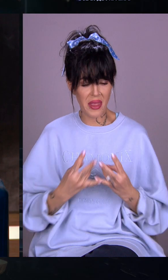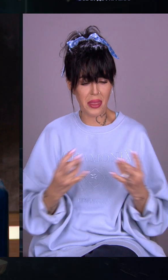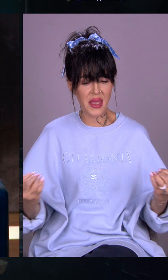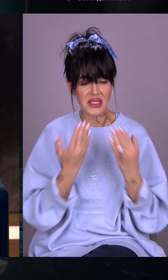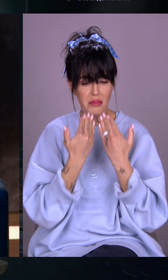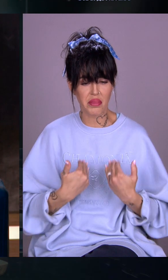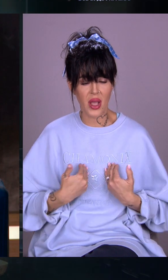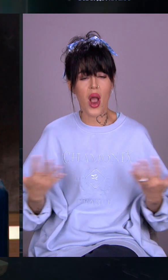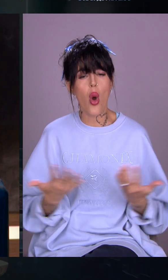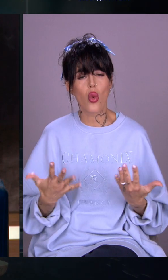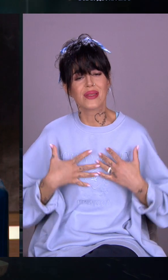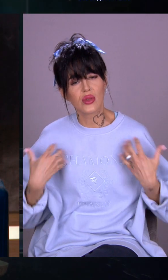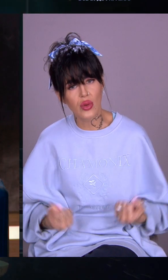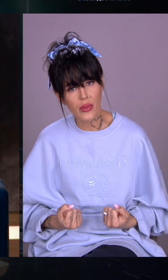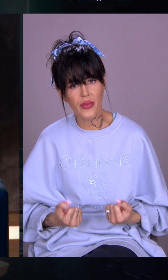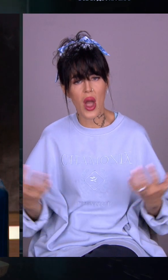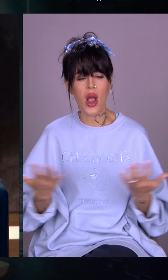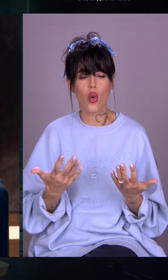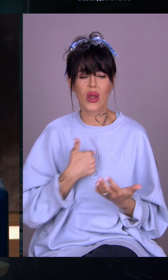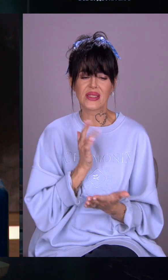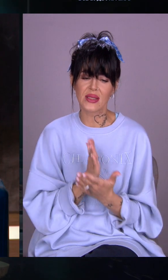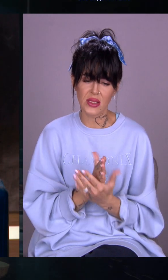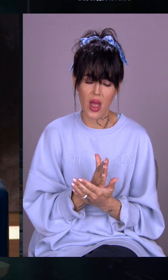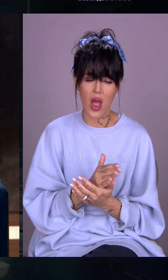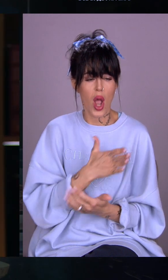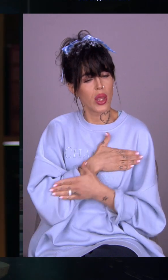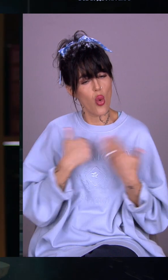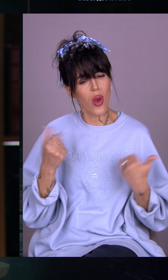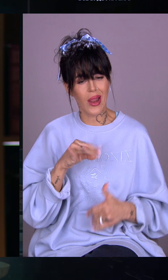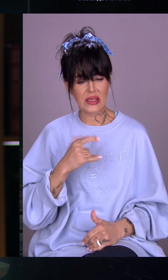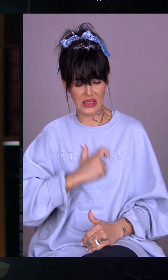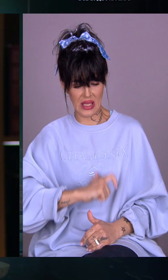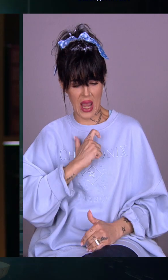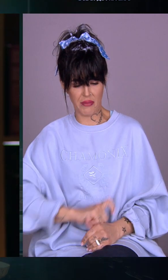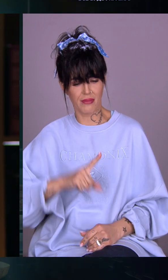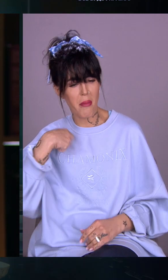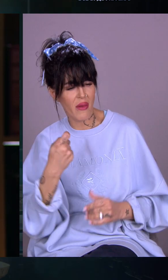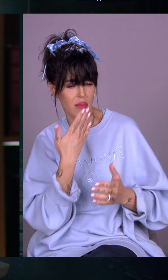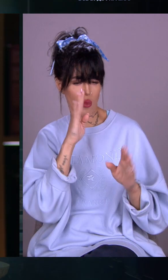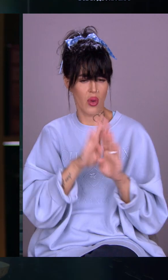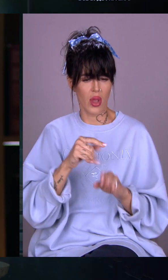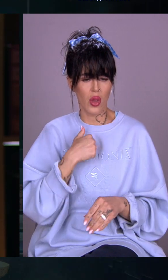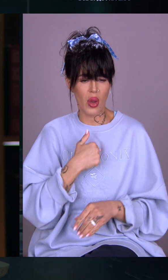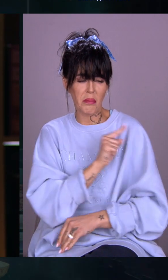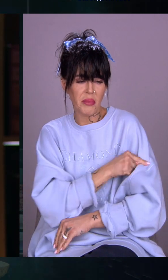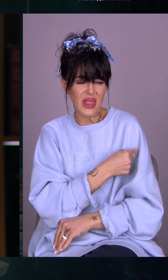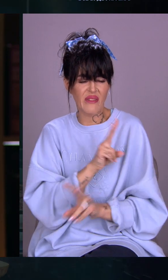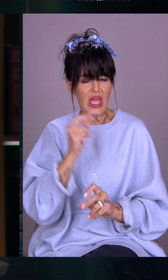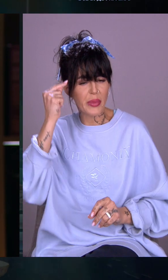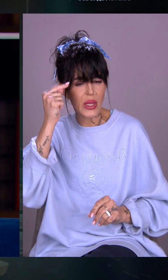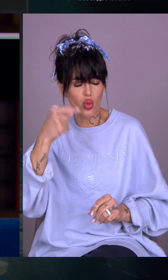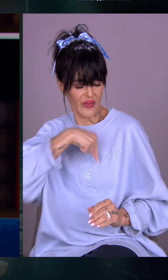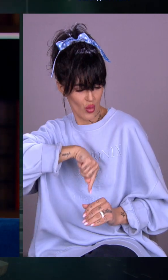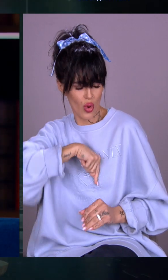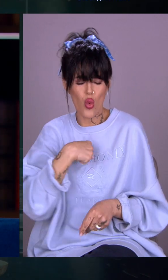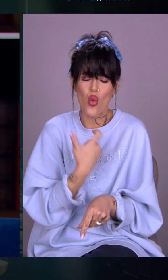я стані, чи я не хочу самогубством закінчити життя, який в мене психічний стан. У мене він жахливо складний. Якщо б не Люба там і мої